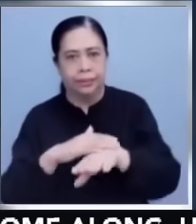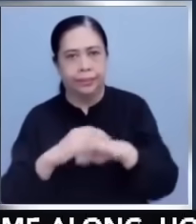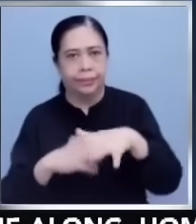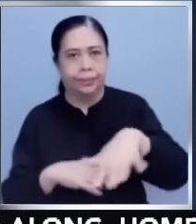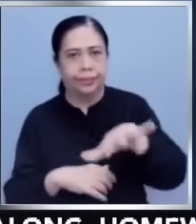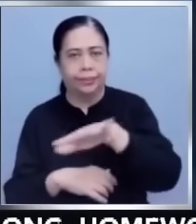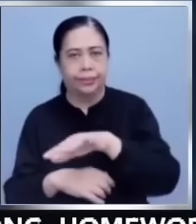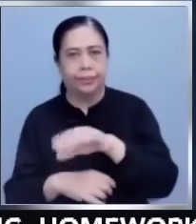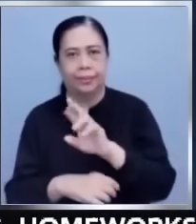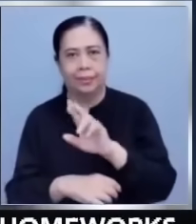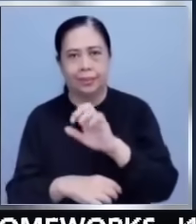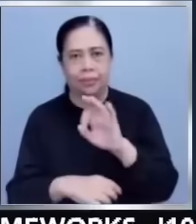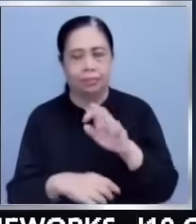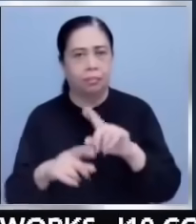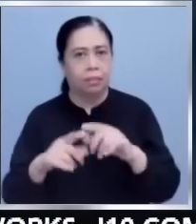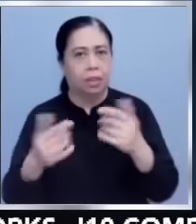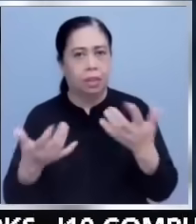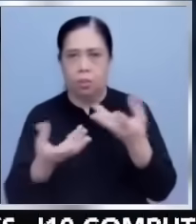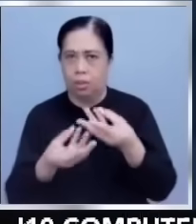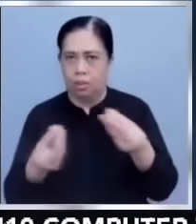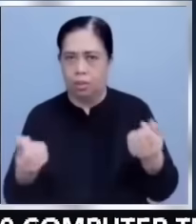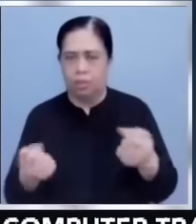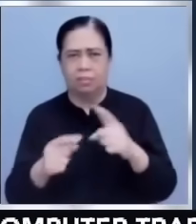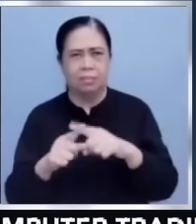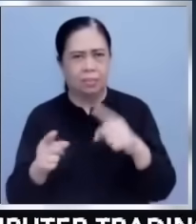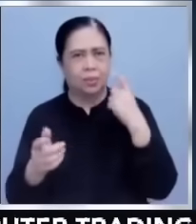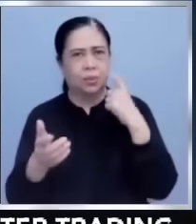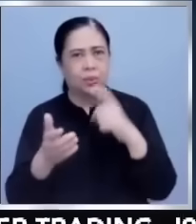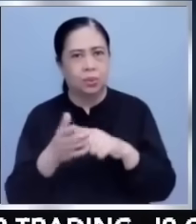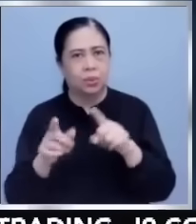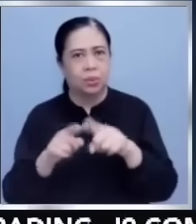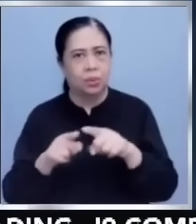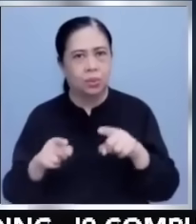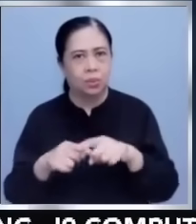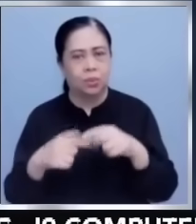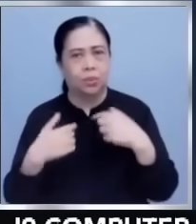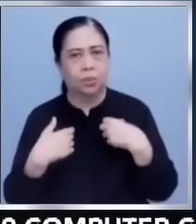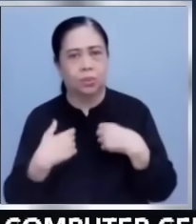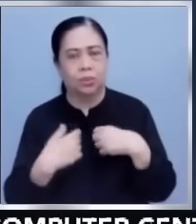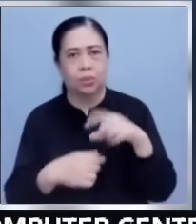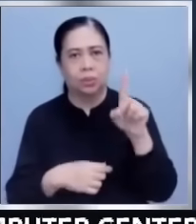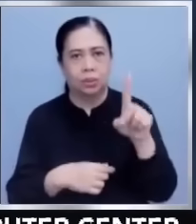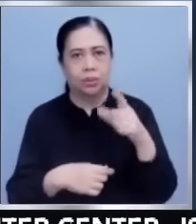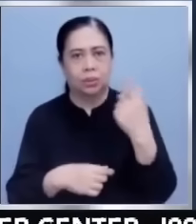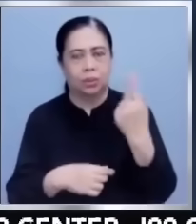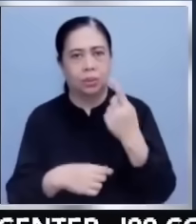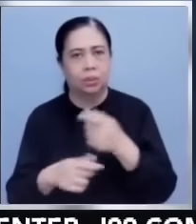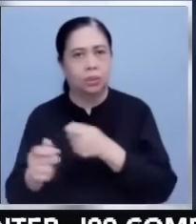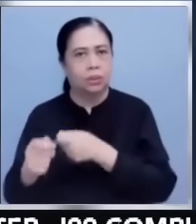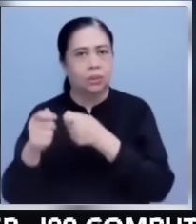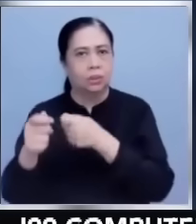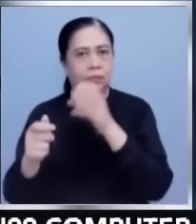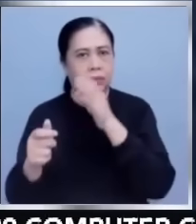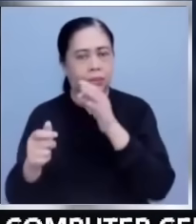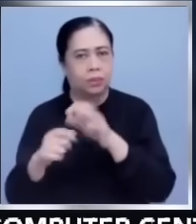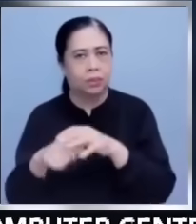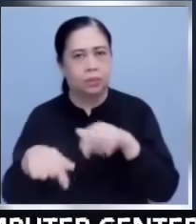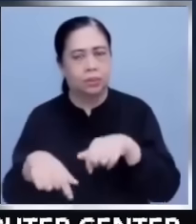ay wala na ito. Pero kapansin-pansin din na isa na lamang yung mother boat ng mga mangingisang Pinoy dito sa